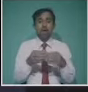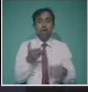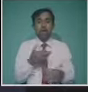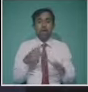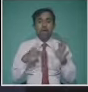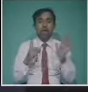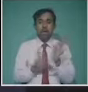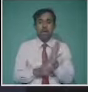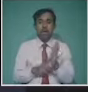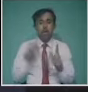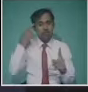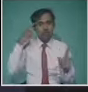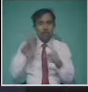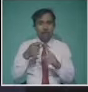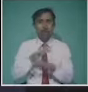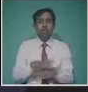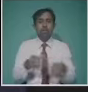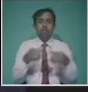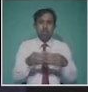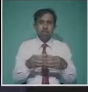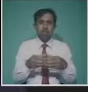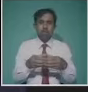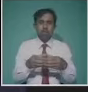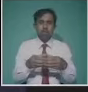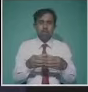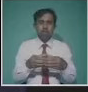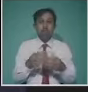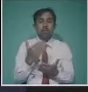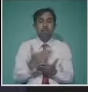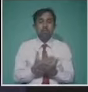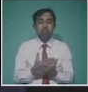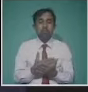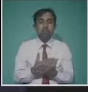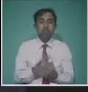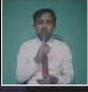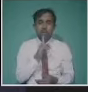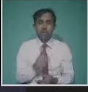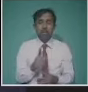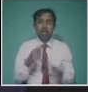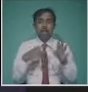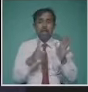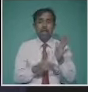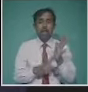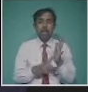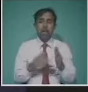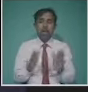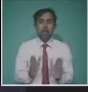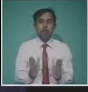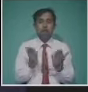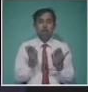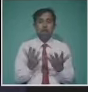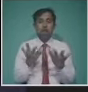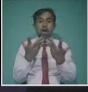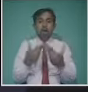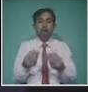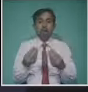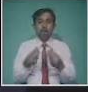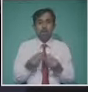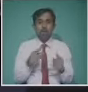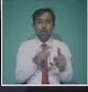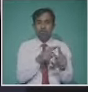මෙවර උසස් පෙළ විභාගයට පෙනී සිටින දරුවෝ කණ්ඩායම. මම කැමතියි ඒ කාරණාව වෙන විදිය කියන්න. උසස් පුද්ගල විභාගේ පවත්වලා ප්‍රතිඵල ලබා දෙන